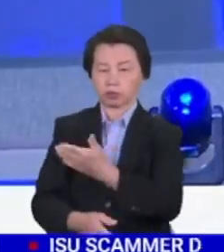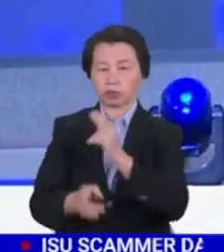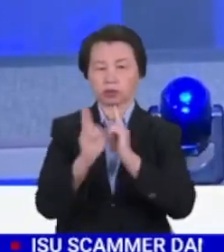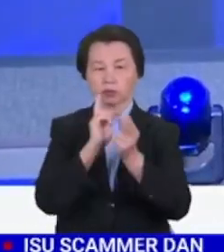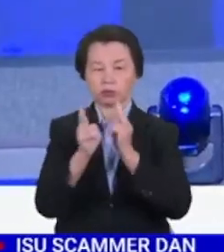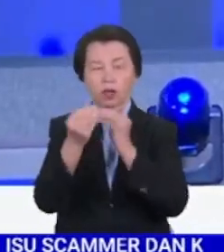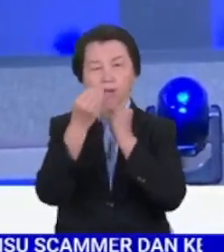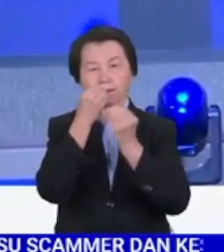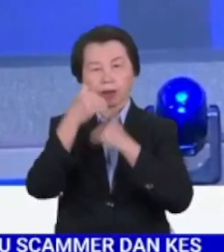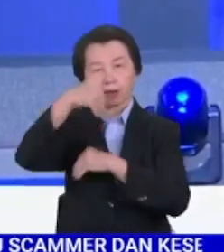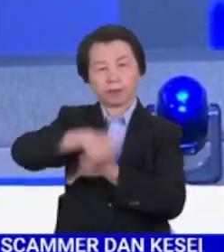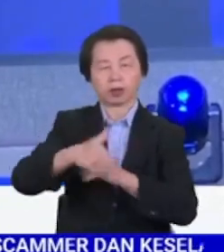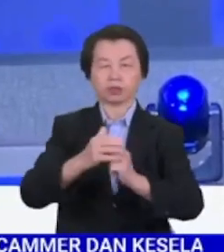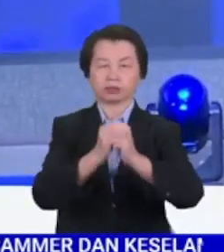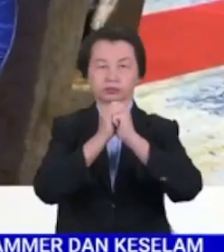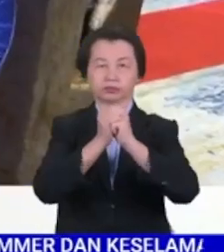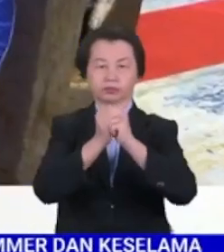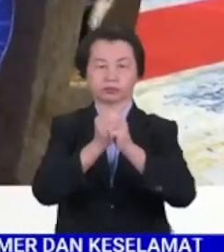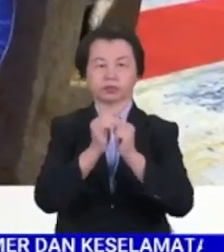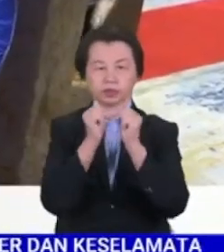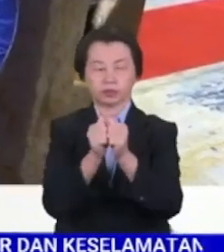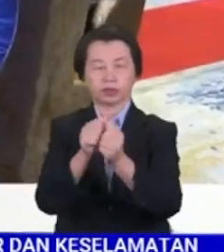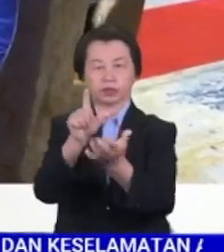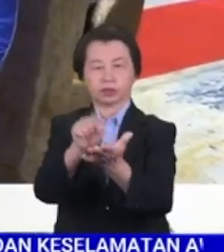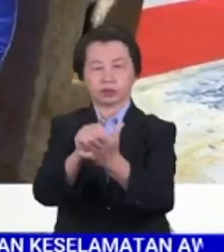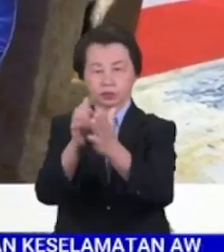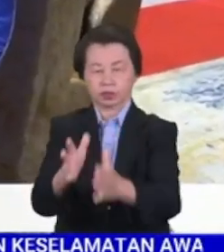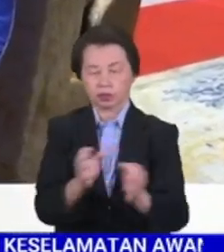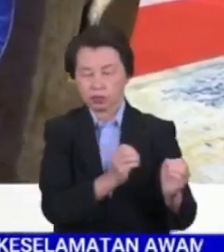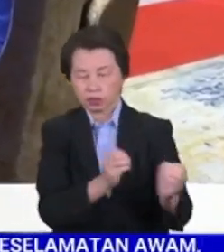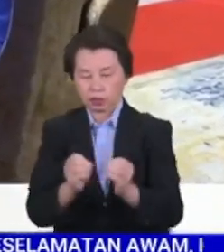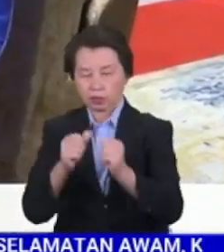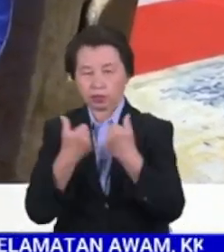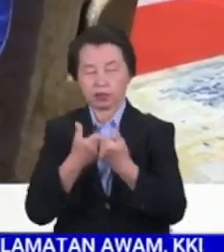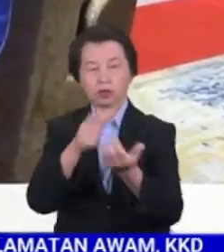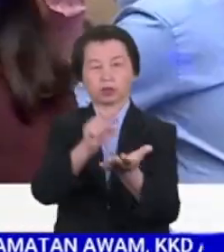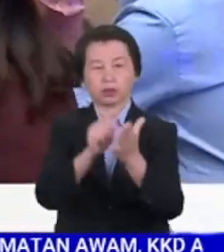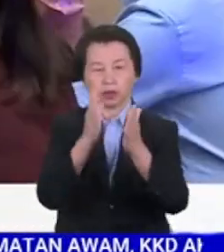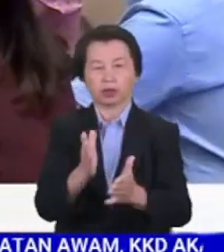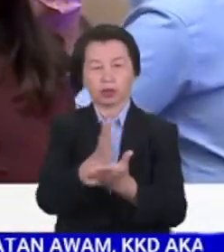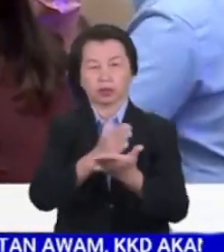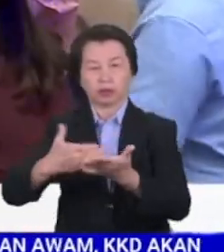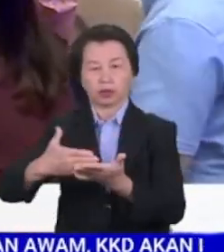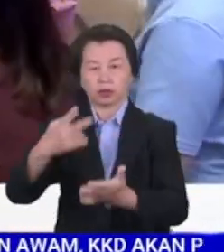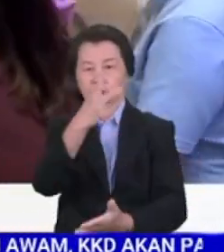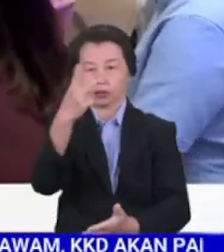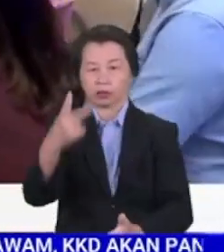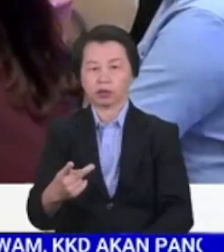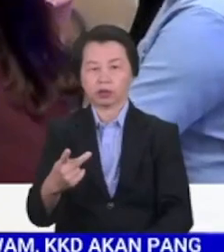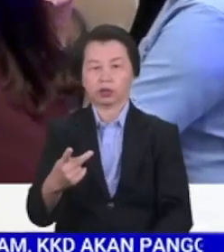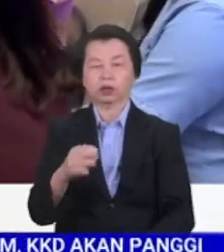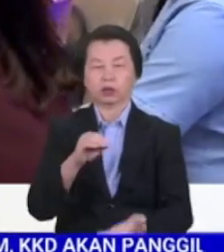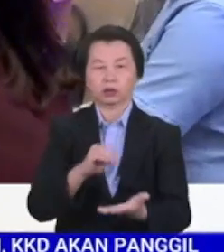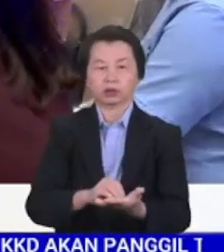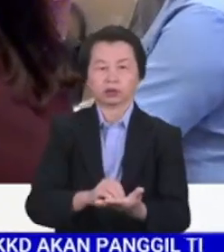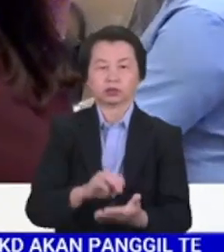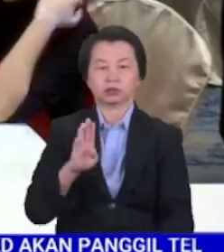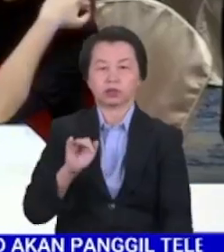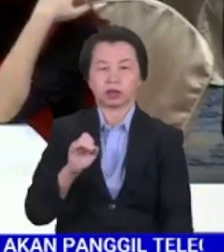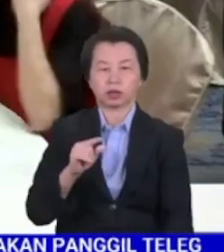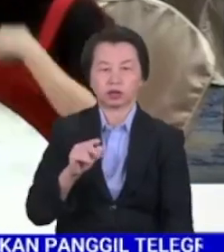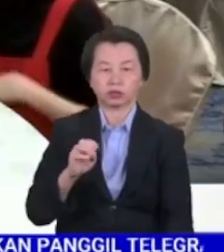pada makan malam Tahun Baharu Cina bersama media Anjuran Persatuan Wartawan Bahagian Kuching, KDJA, di